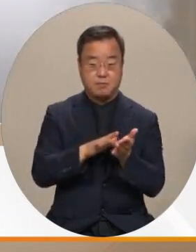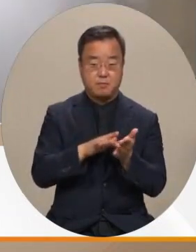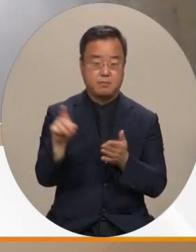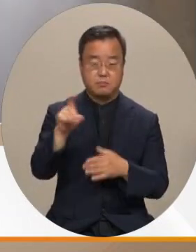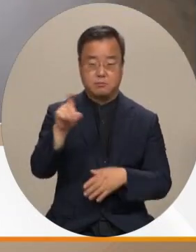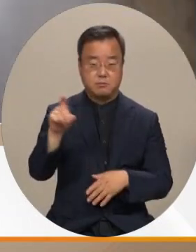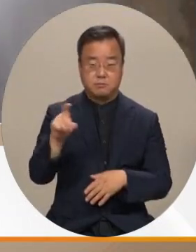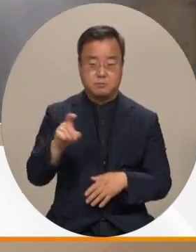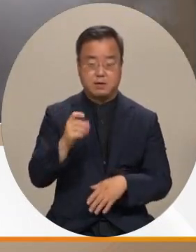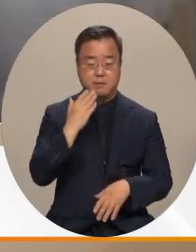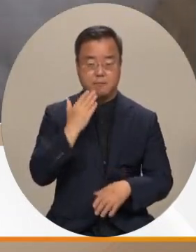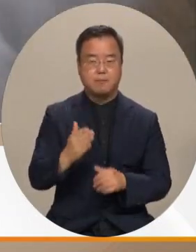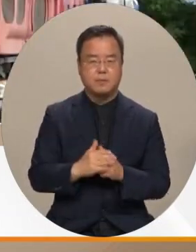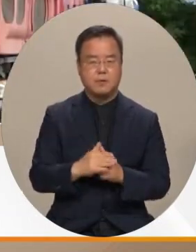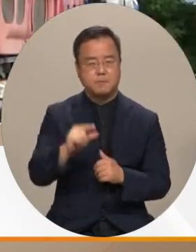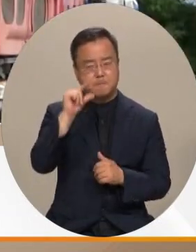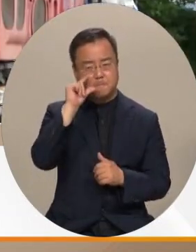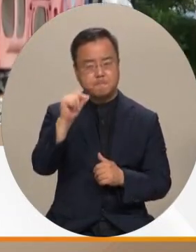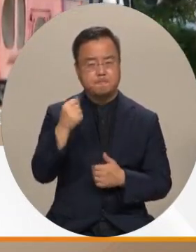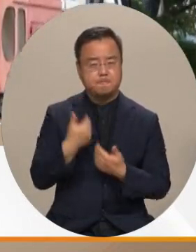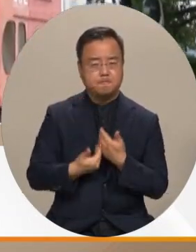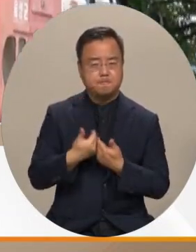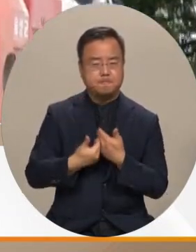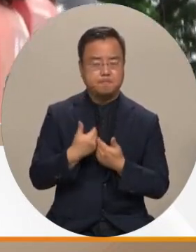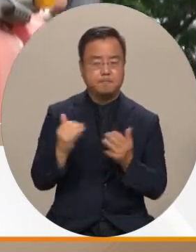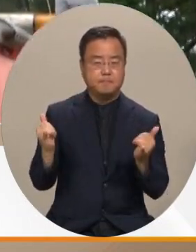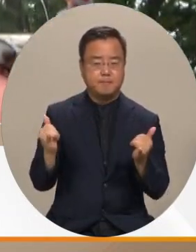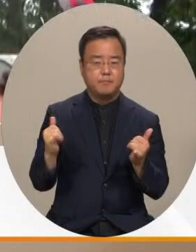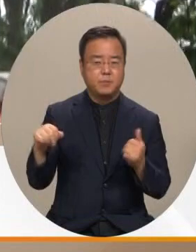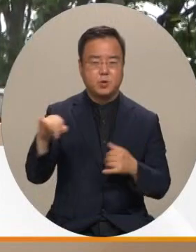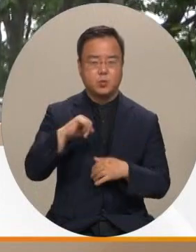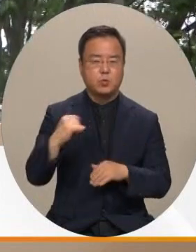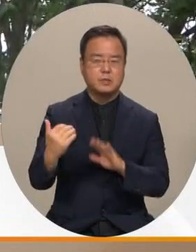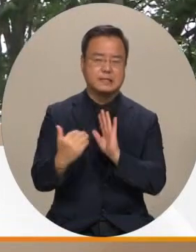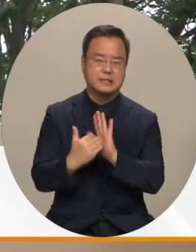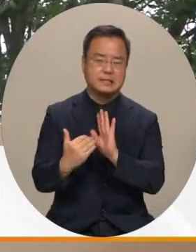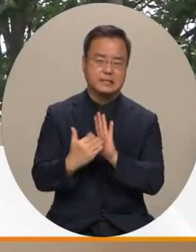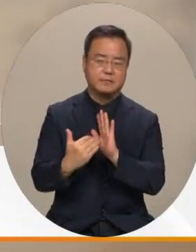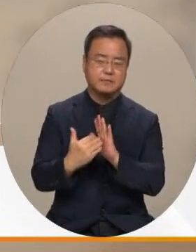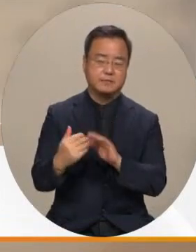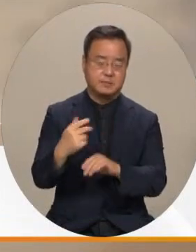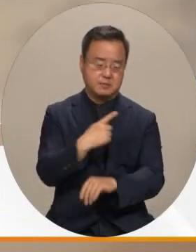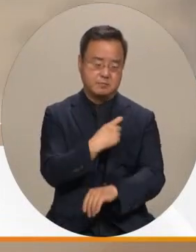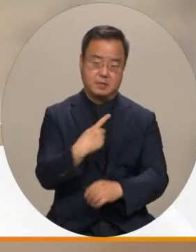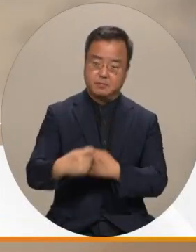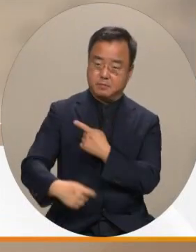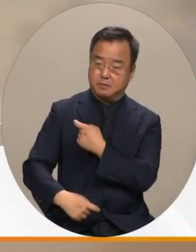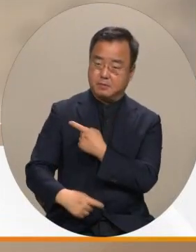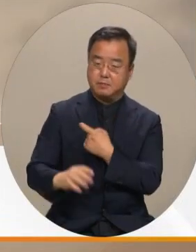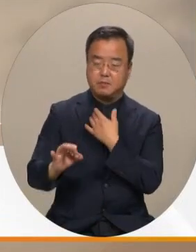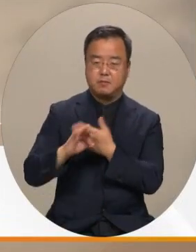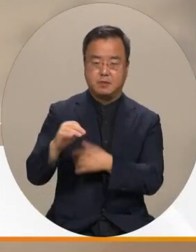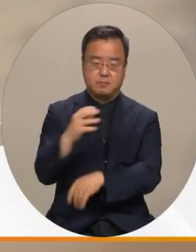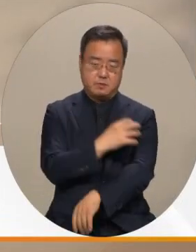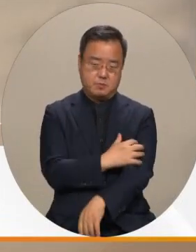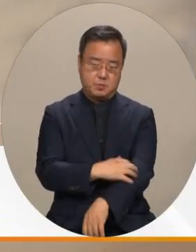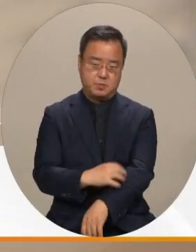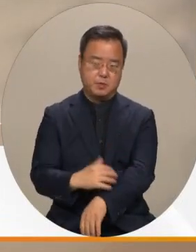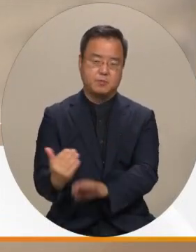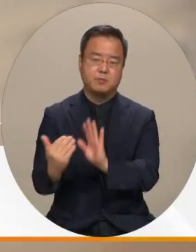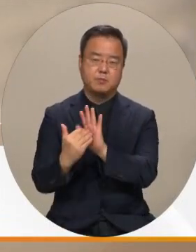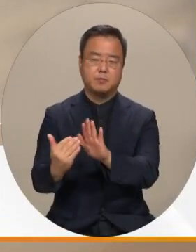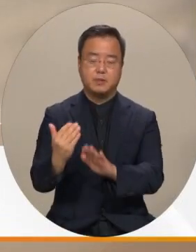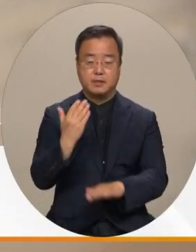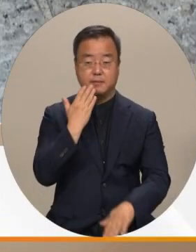가능합니다 그리고 이제 민감하신 분들은 외출시에 어떤 곤충 기피제를 사용을 하시면 얘네들이 달라붙는 것을 좀 줄일 수 있을 것